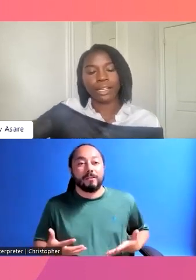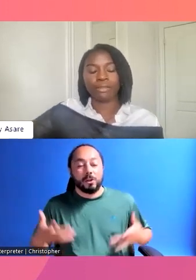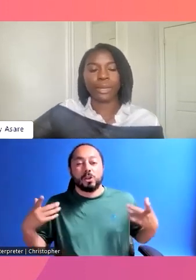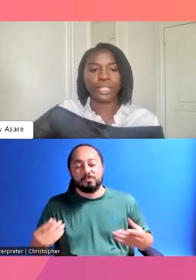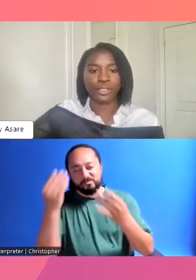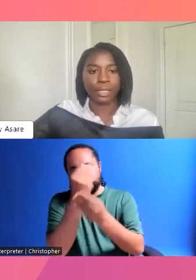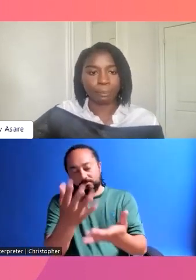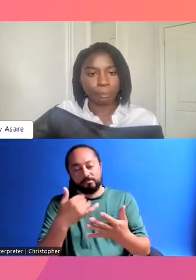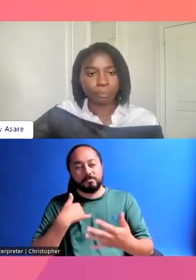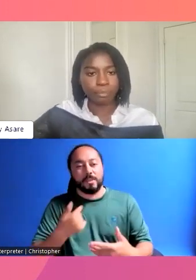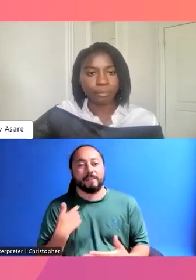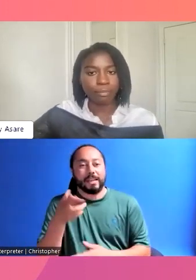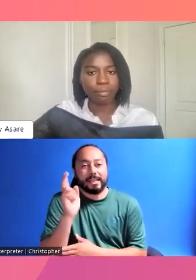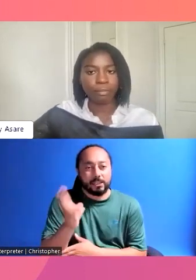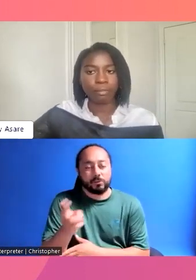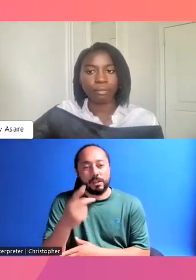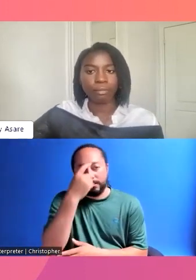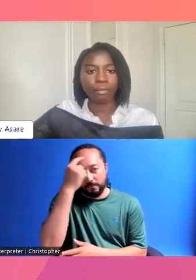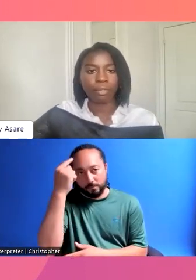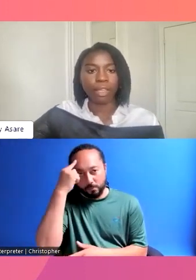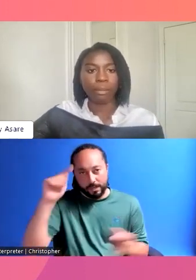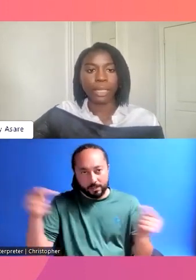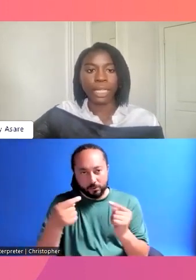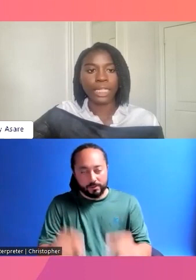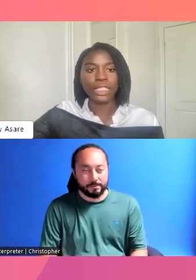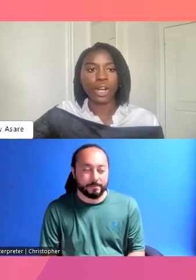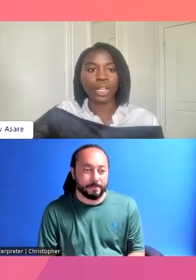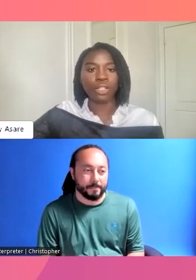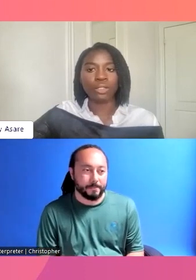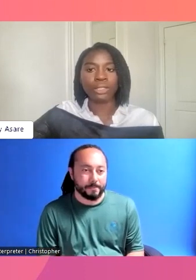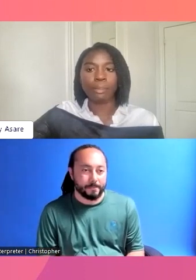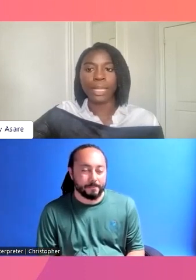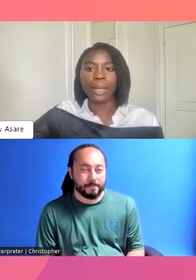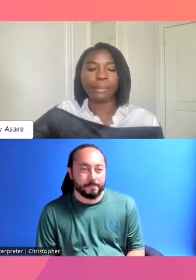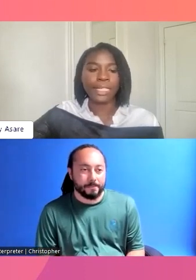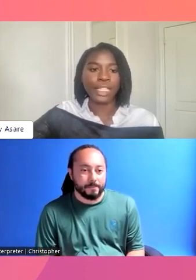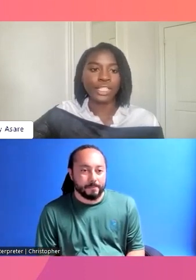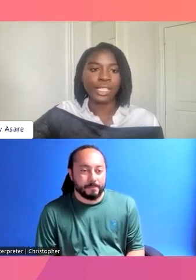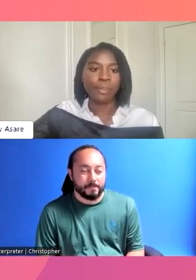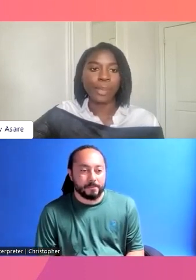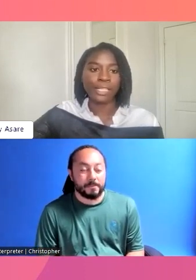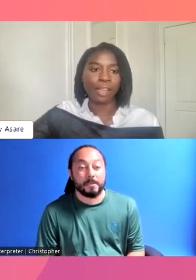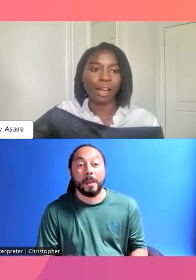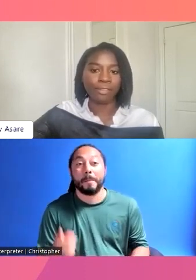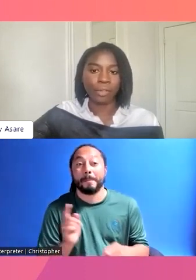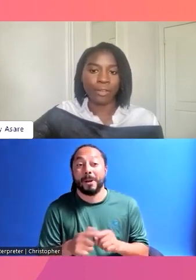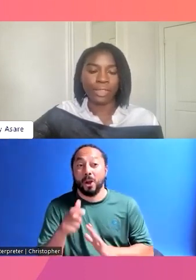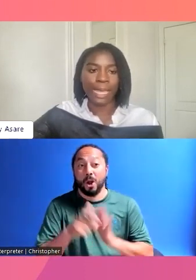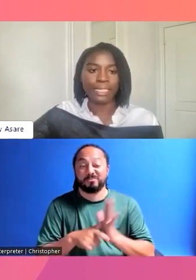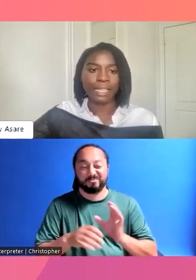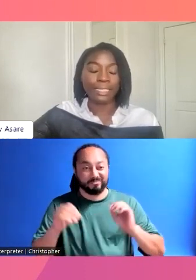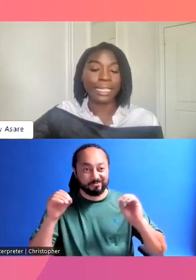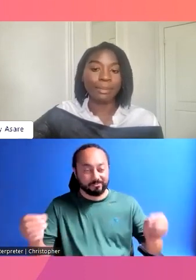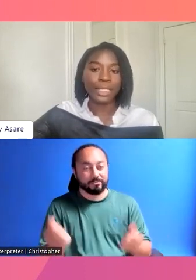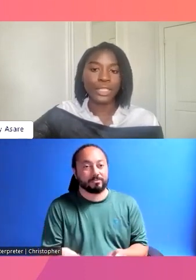Donc c'était donc un historique qui avait été pris par le fournisseur où la survivante faisait état d'un traumatisme